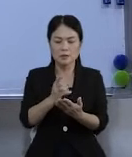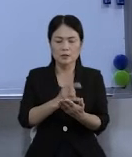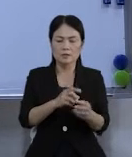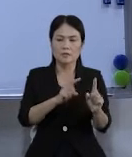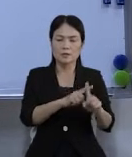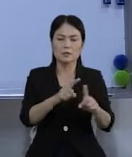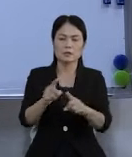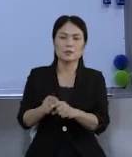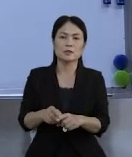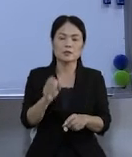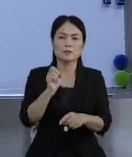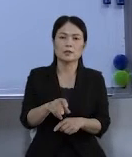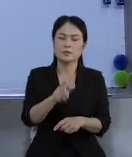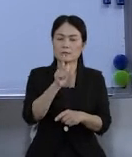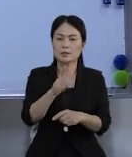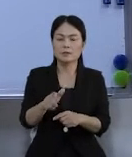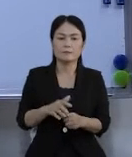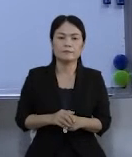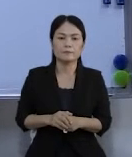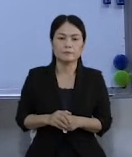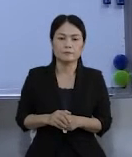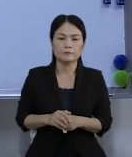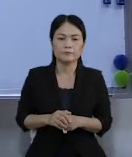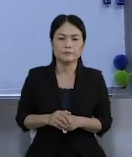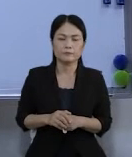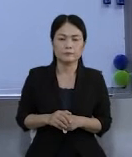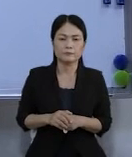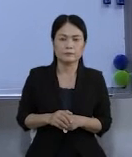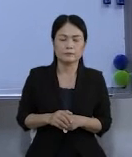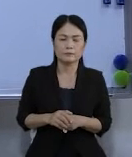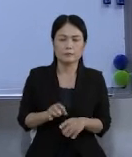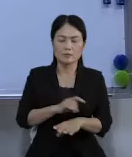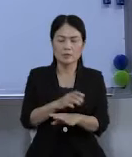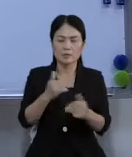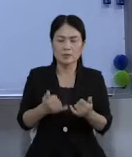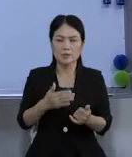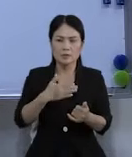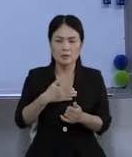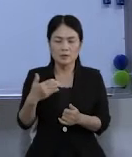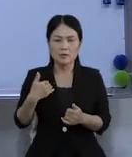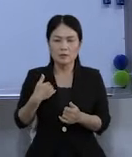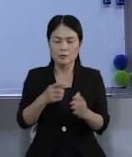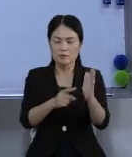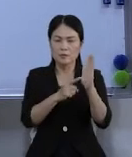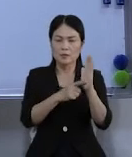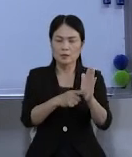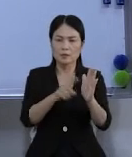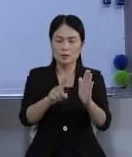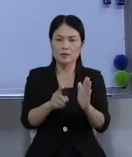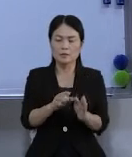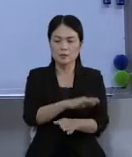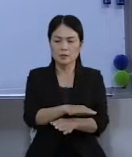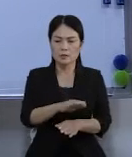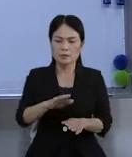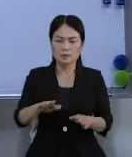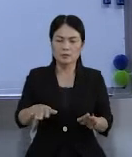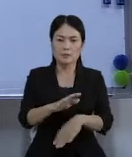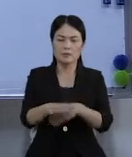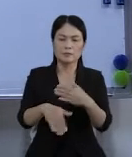chìa xem xây tiết tam đồng rời ca chạy sài. Chà. Chẳng nợ bên ít nạc rù miên chìa ưu tì ho mùi bằng hành con tiền ngọc